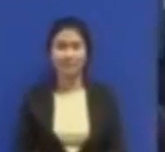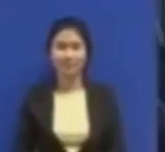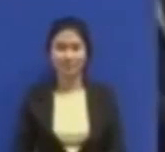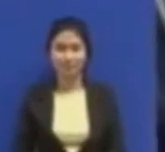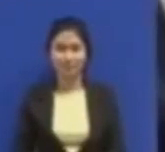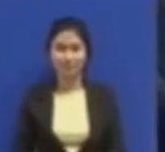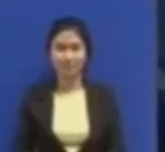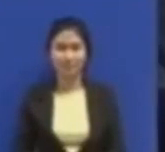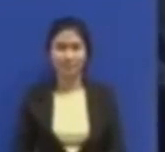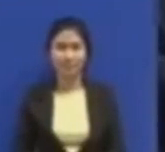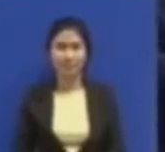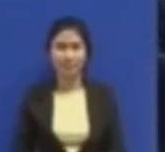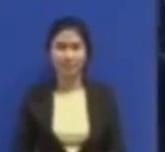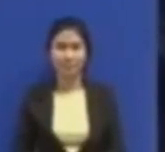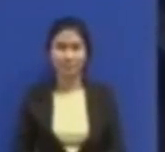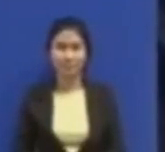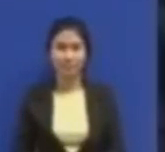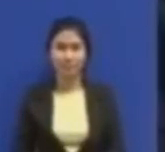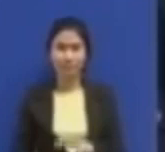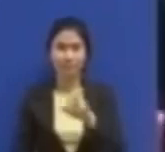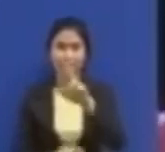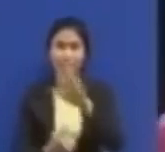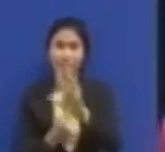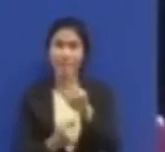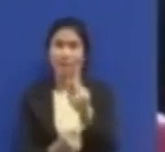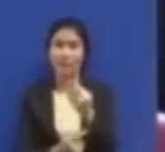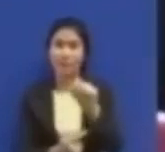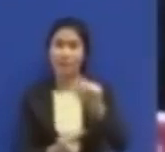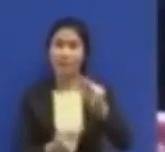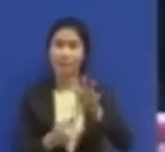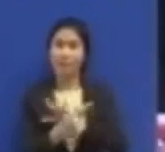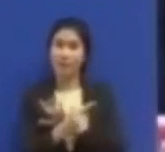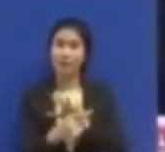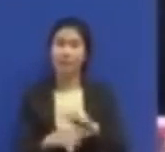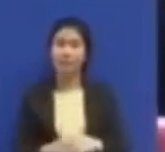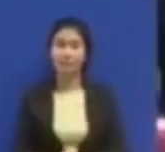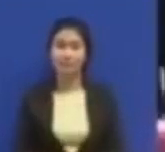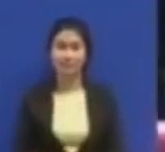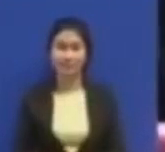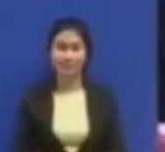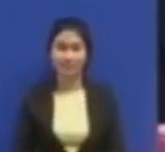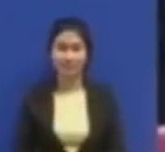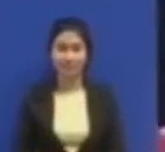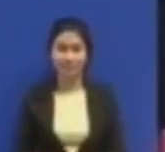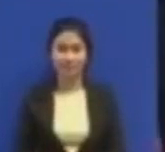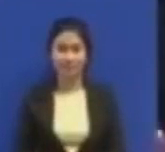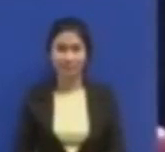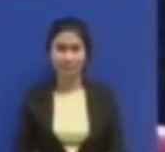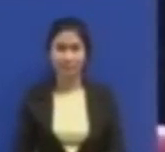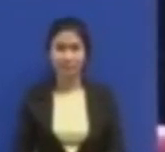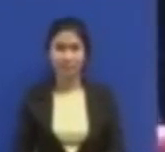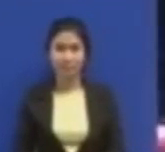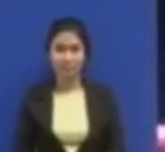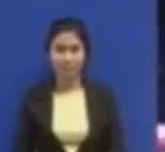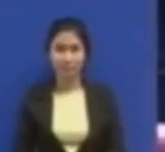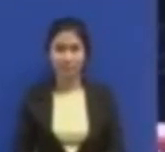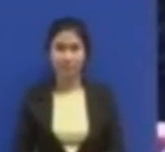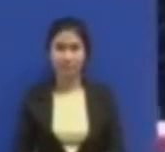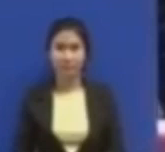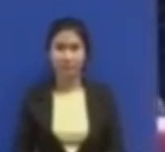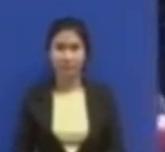148นายลักษ์วัจนานวัฒน์149พลเรือเอก